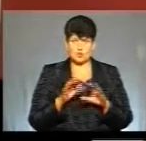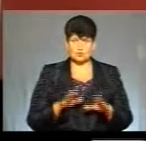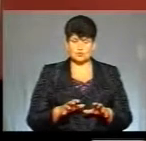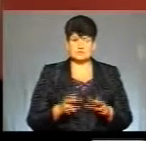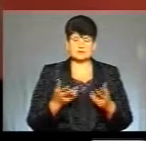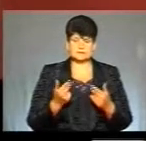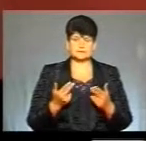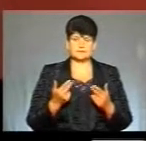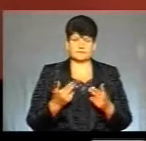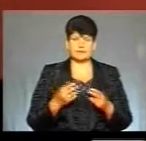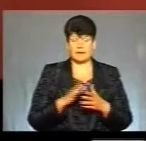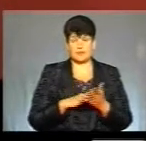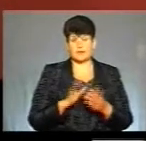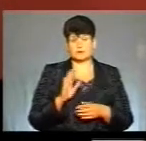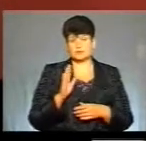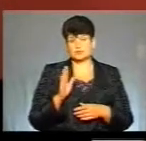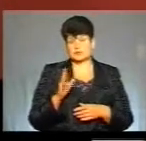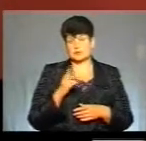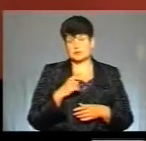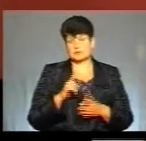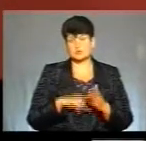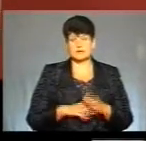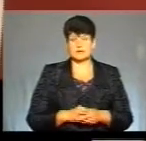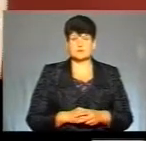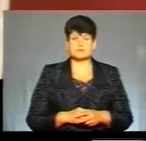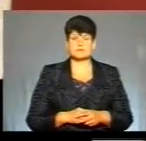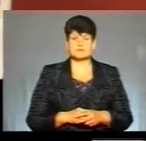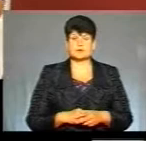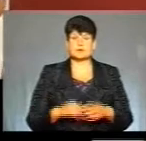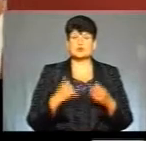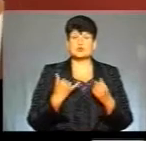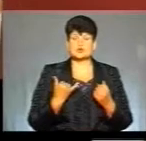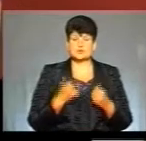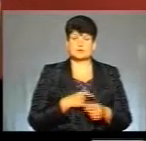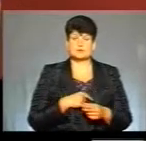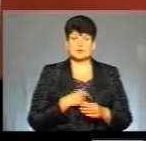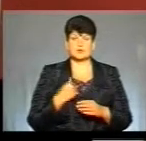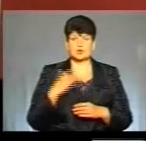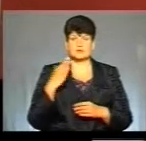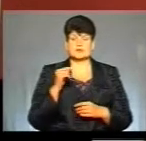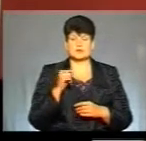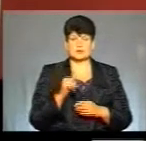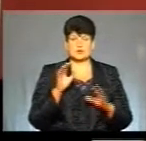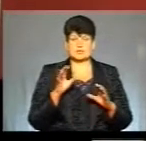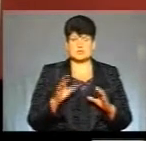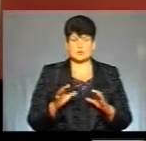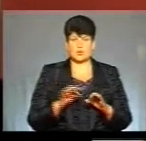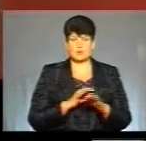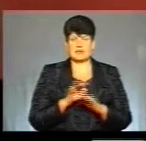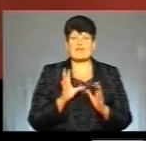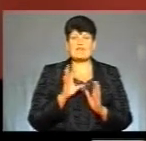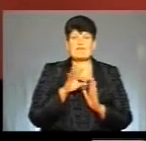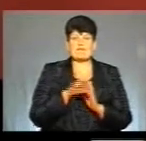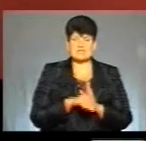Тому як далі буде, я так і сподіваюся. Власне, сьогодні депутати голосували за той законопроект, який вніс